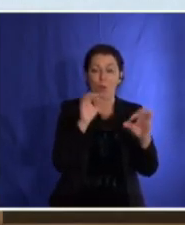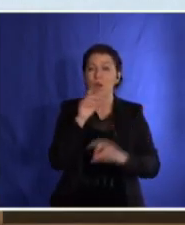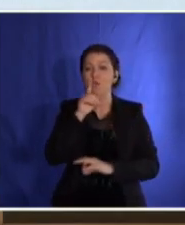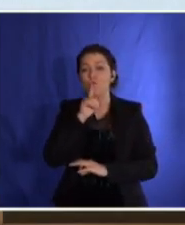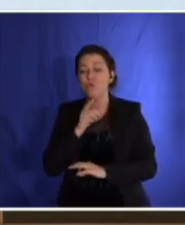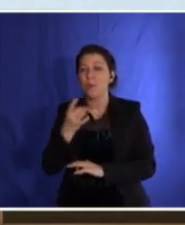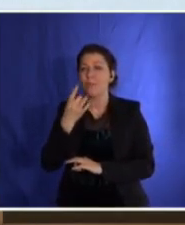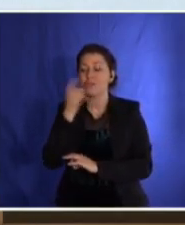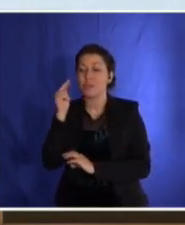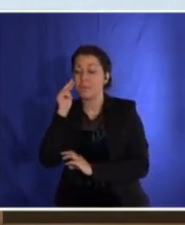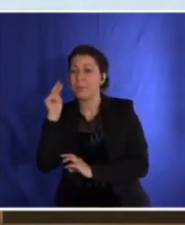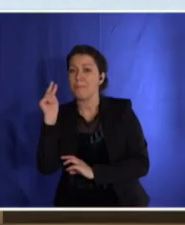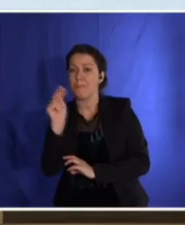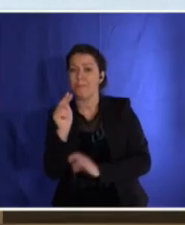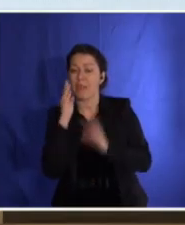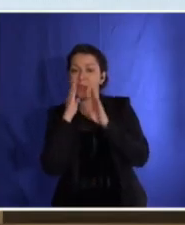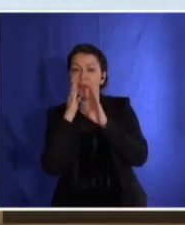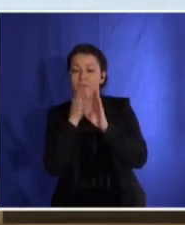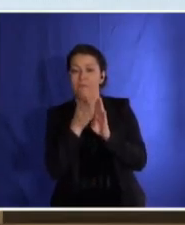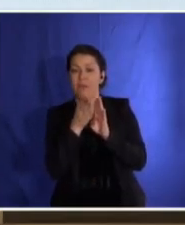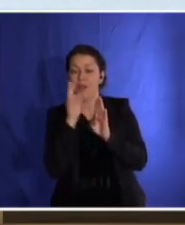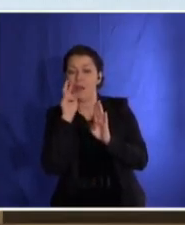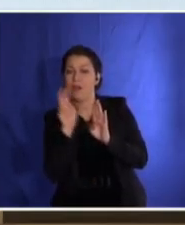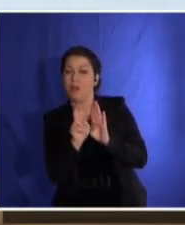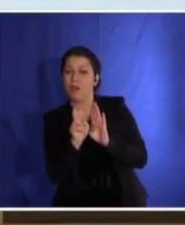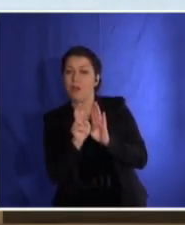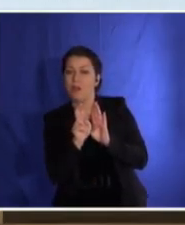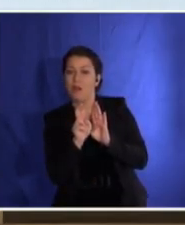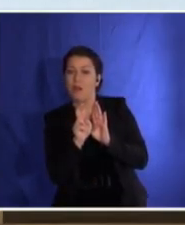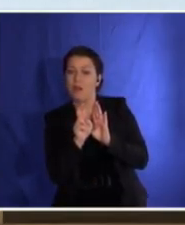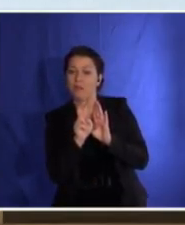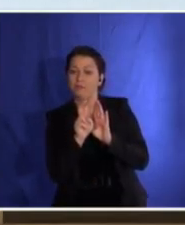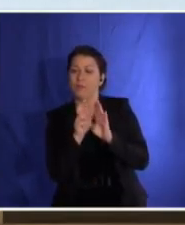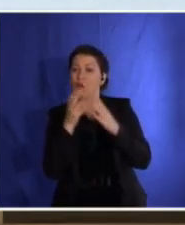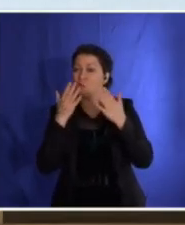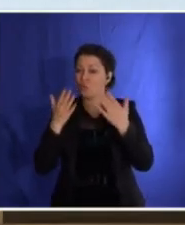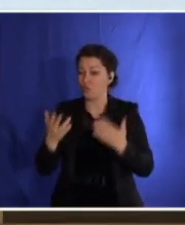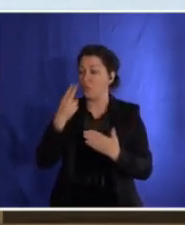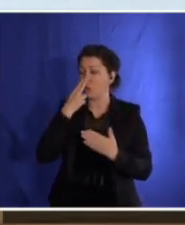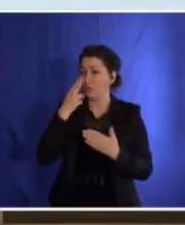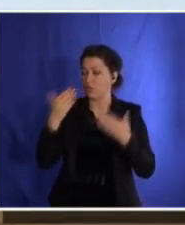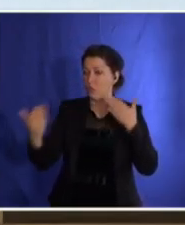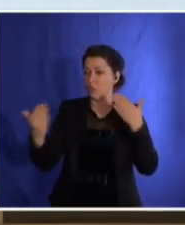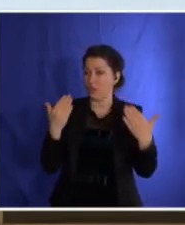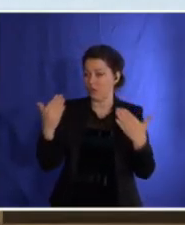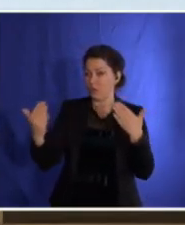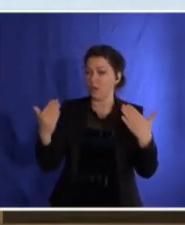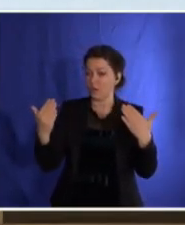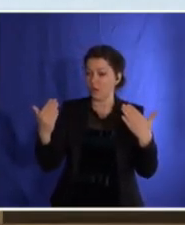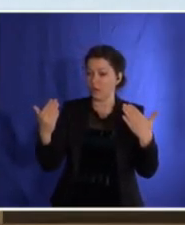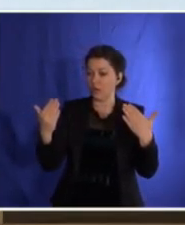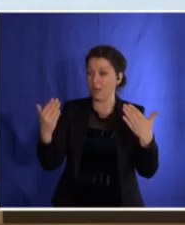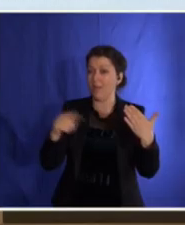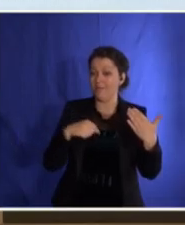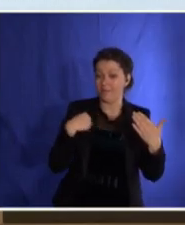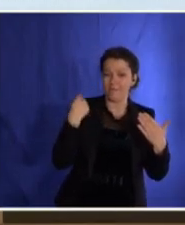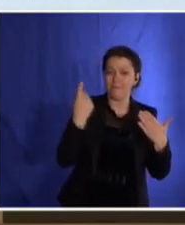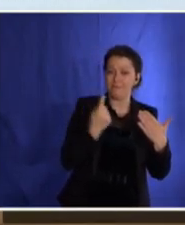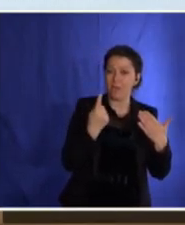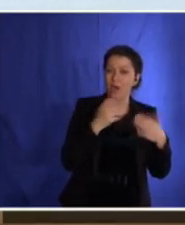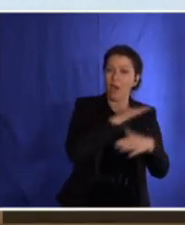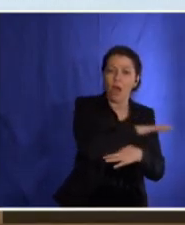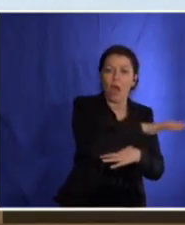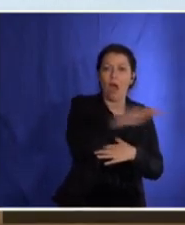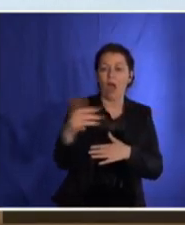Blickwinkel. Und das ist der Unterschied zu uns. Nur wir verbinden und bündeln alle